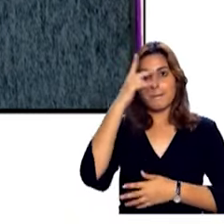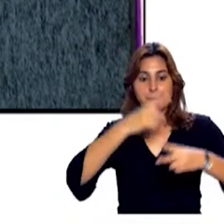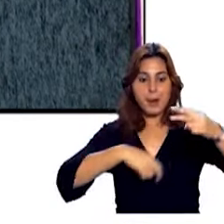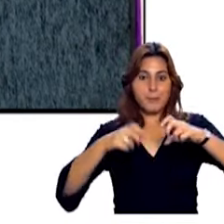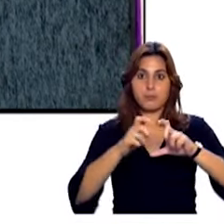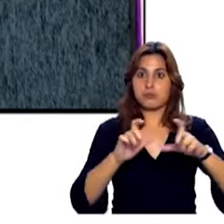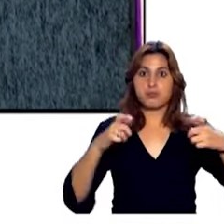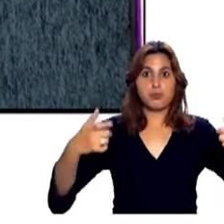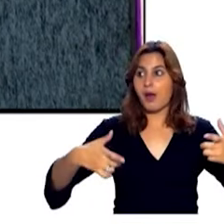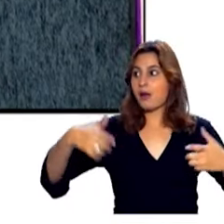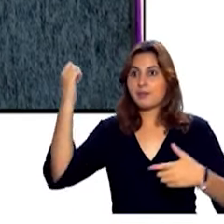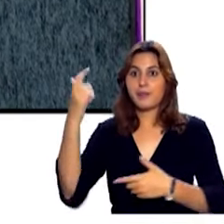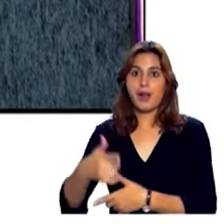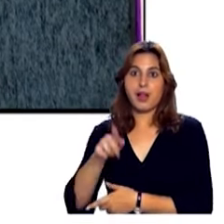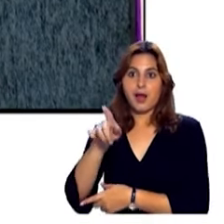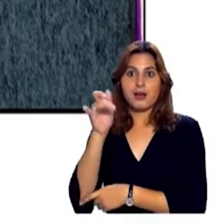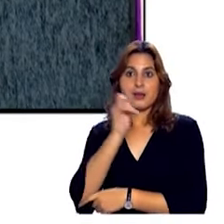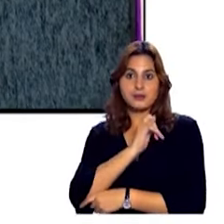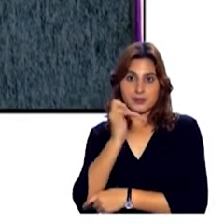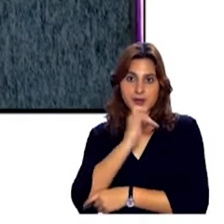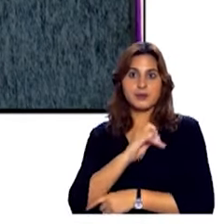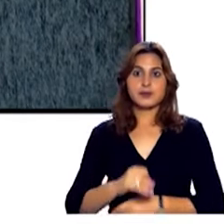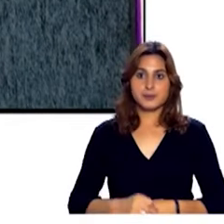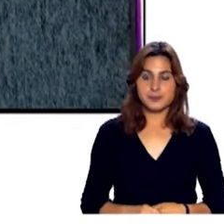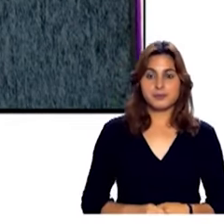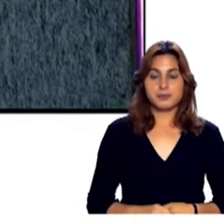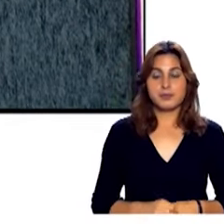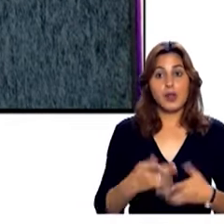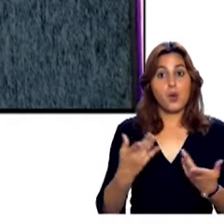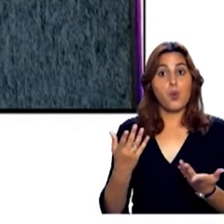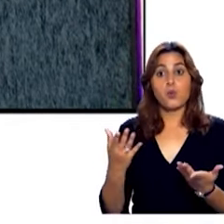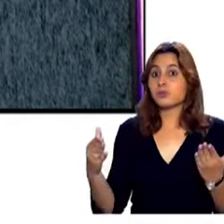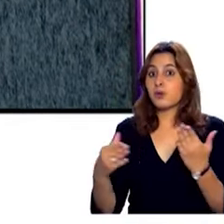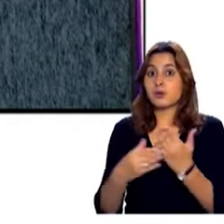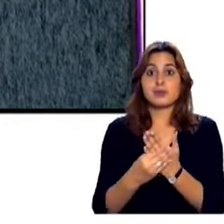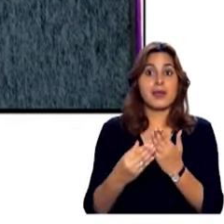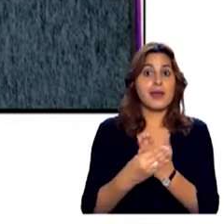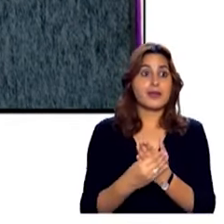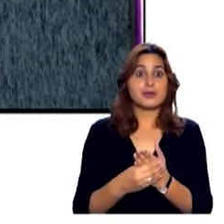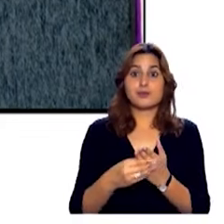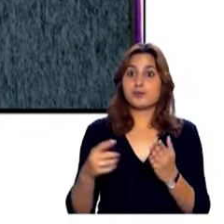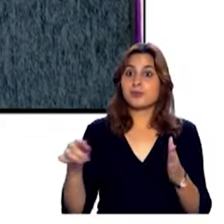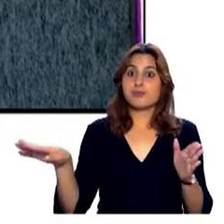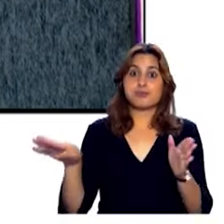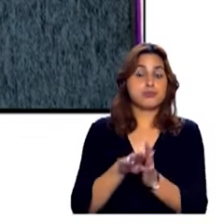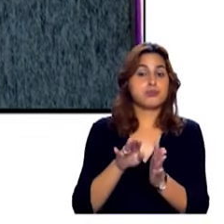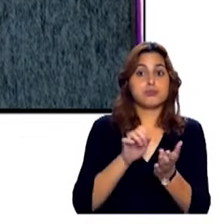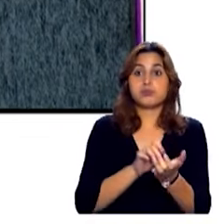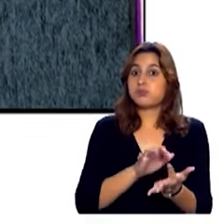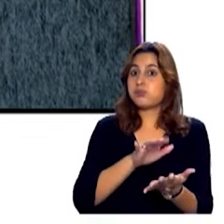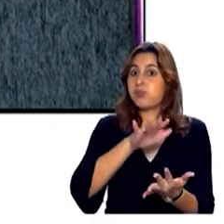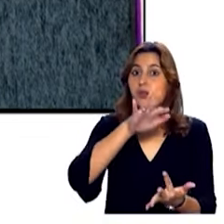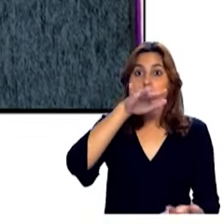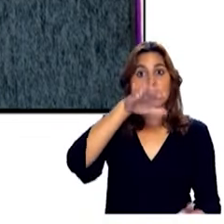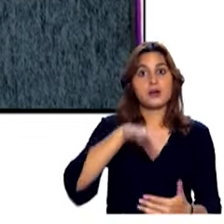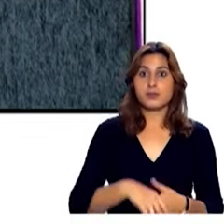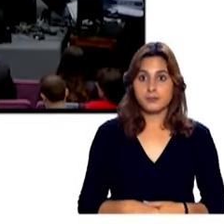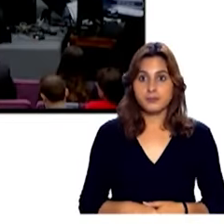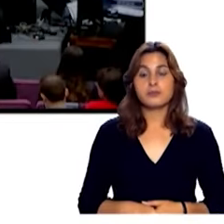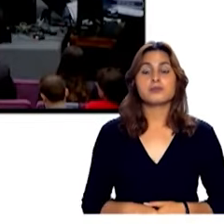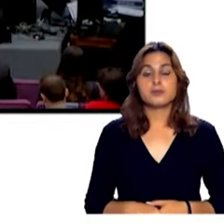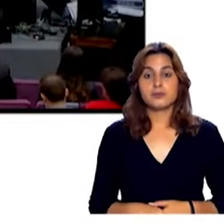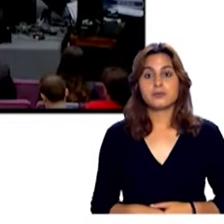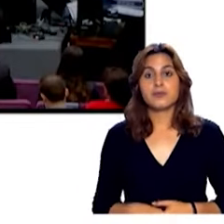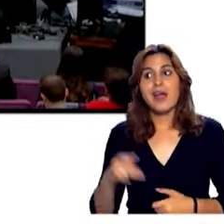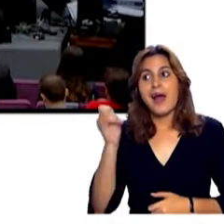numeri importanti che Fan S che in Italia Il processo civile non Duri poco